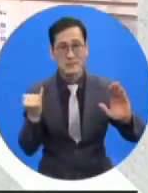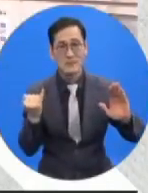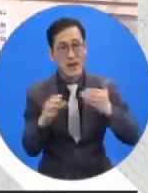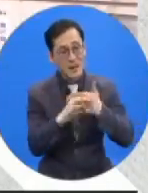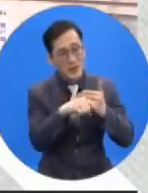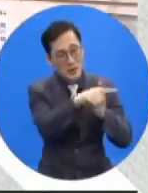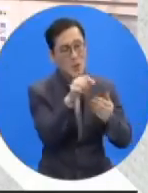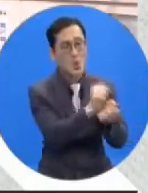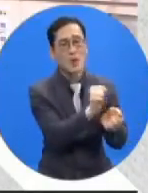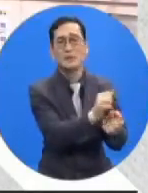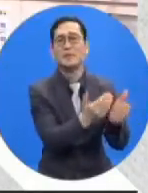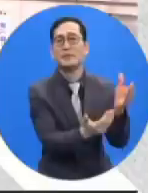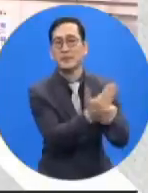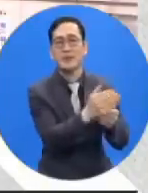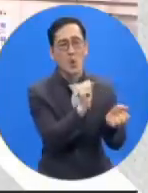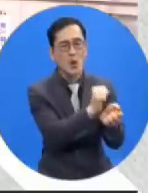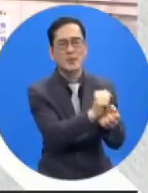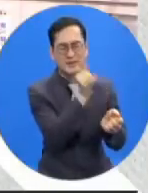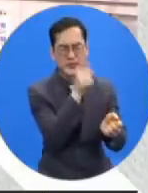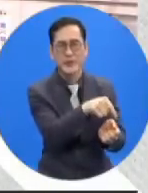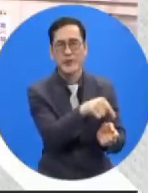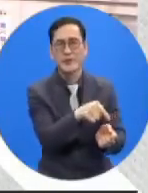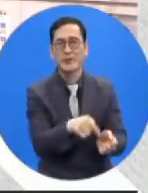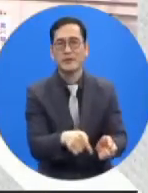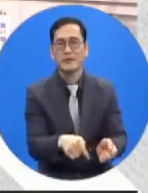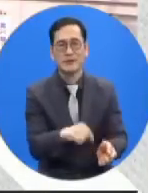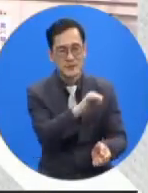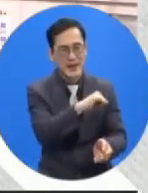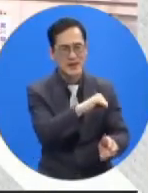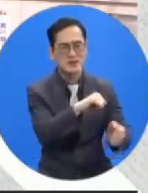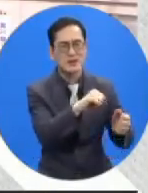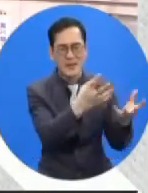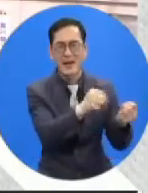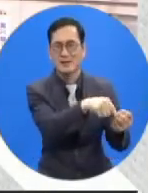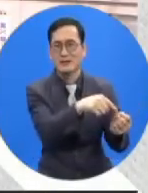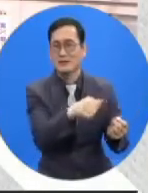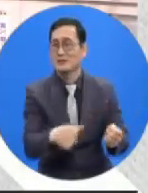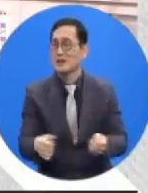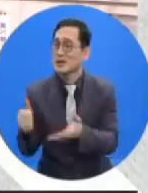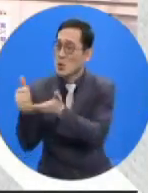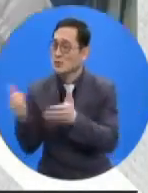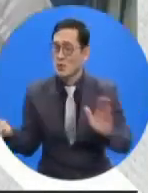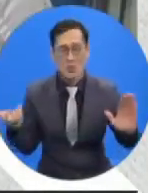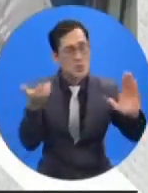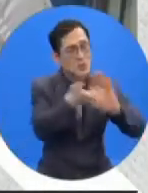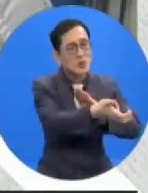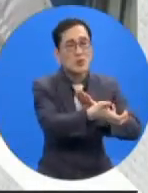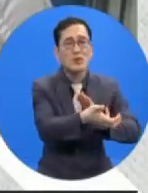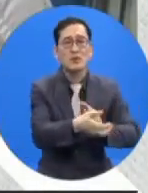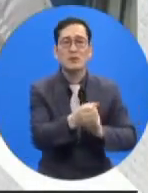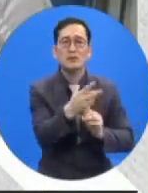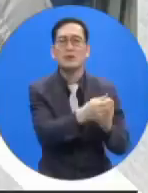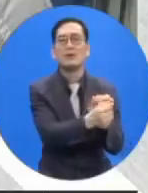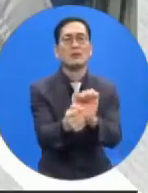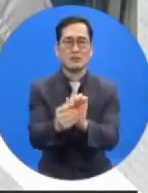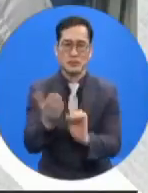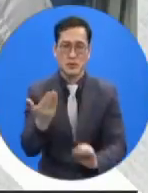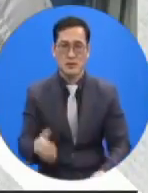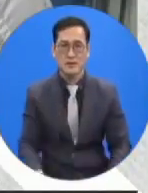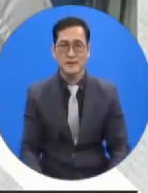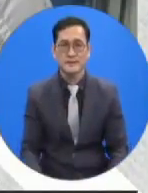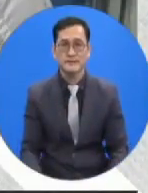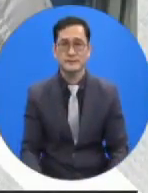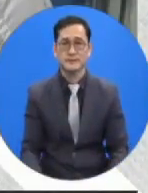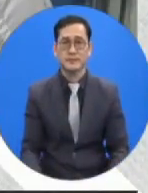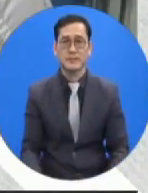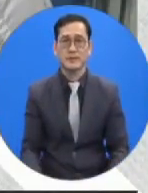수가 있습니다. 더군다나 지금처럼 이렇게 어떤 사례가 발생했을 때 역학조사를 인해서 이제 추적이 들어가고